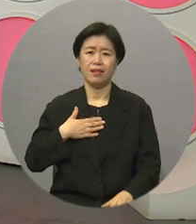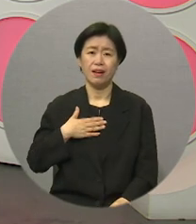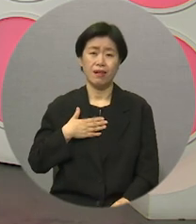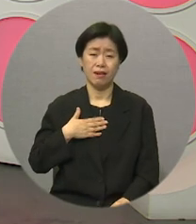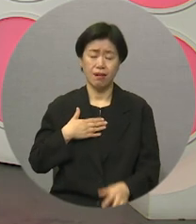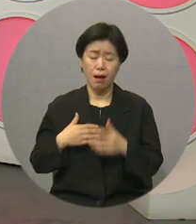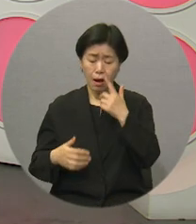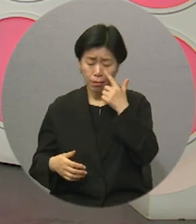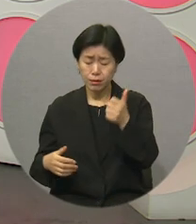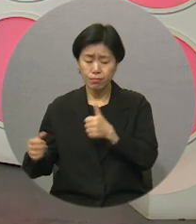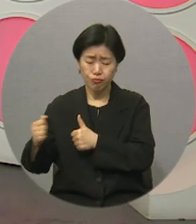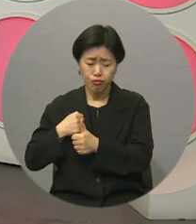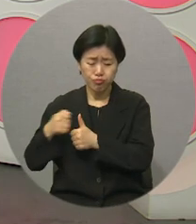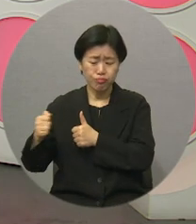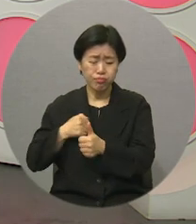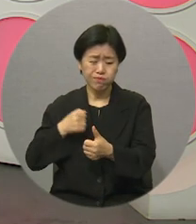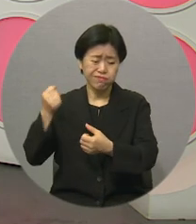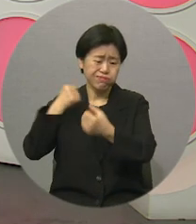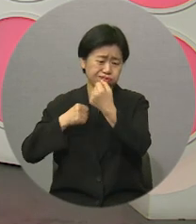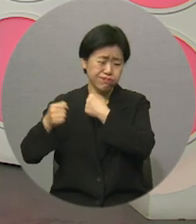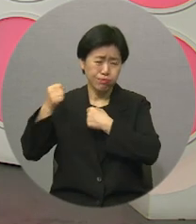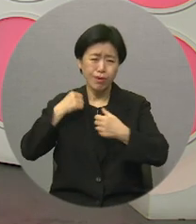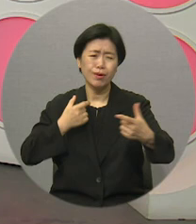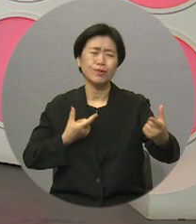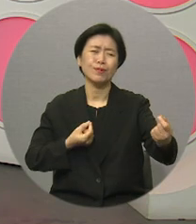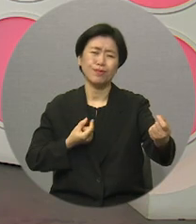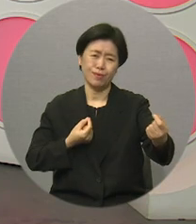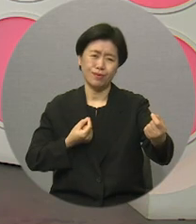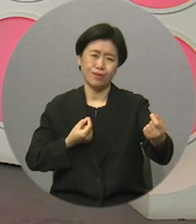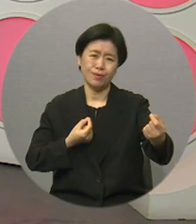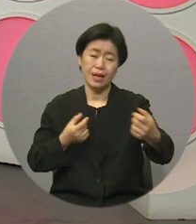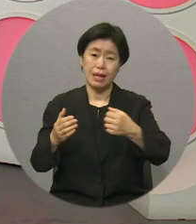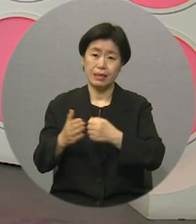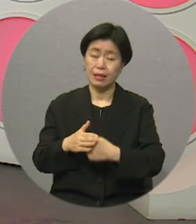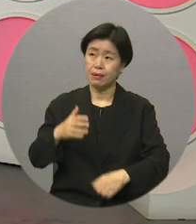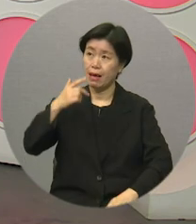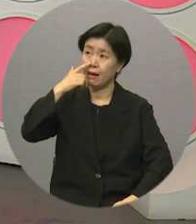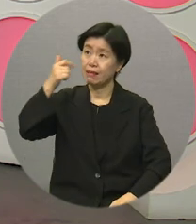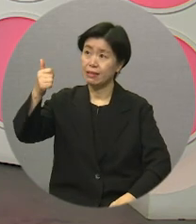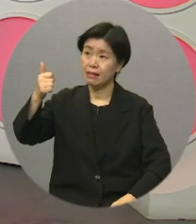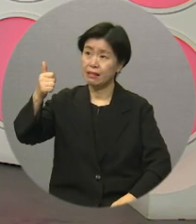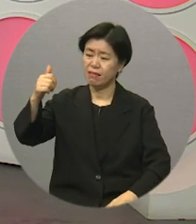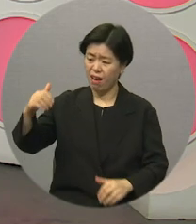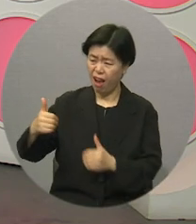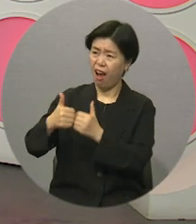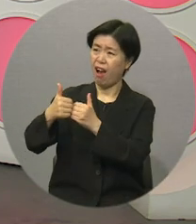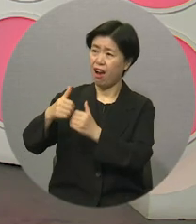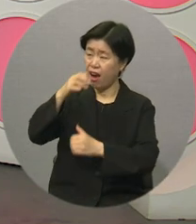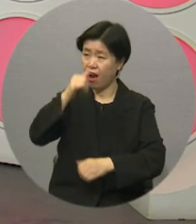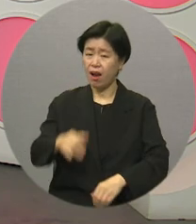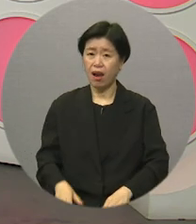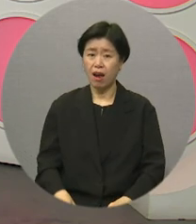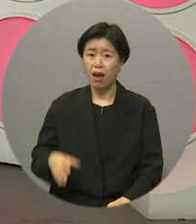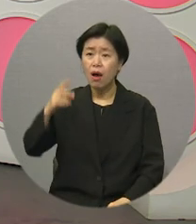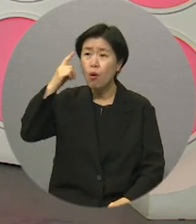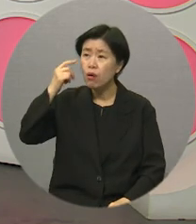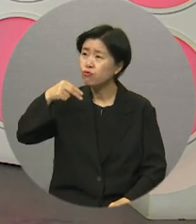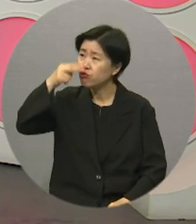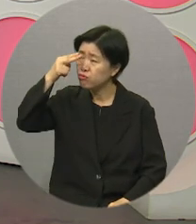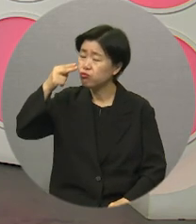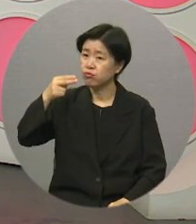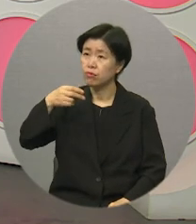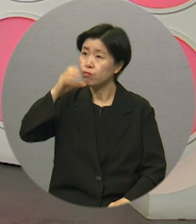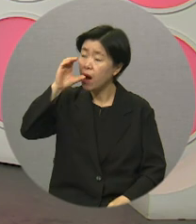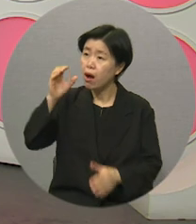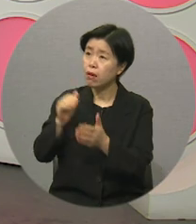이렇게 맞았던 기억이 나는데 그래서 아버지한테도 많이 좀 대들고 좀 했어요. 왜 이렇게 술만 마시면 이렇게 때리냐 그리고